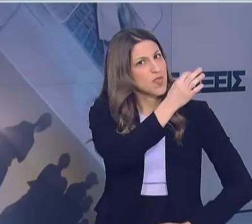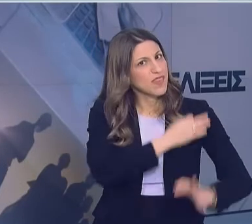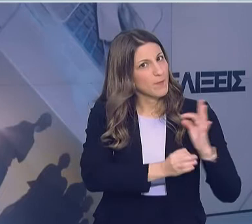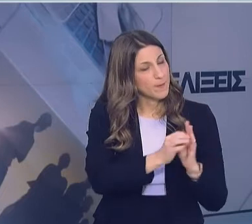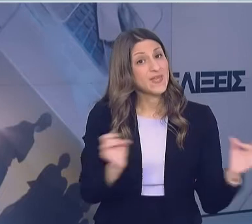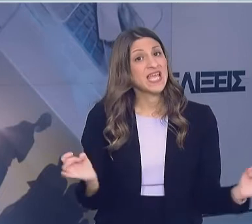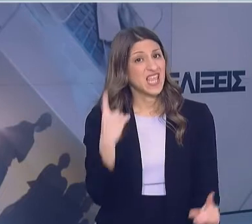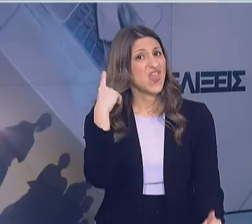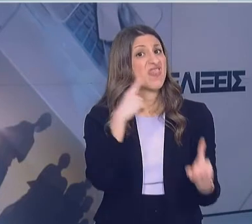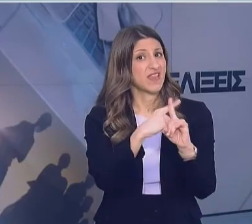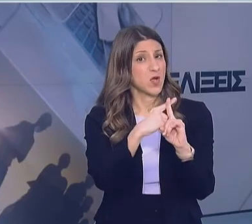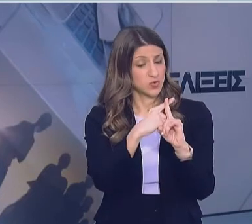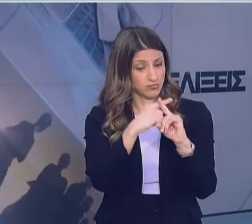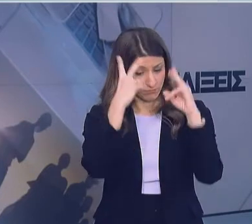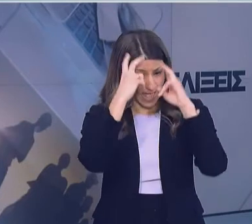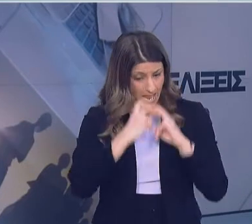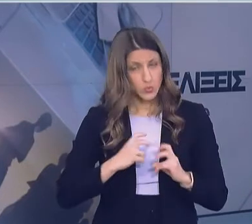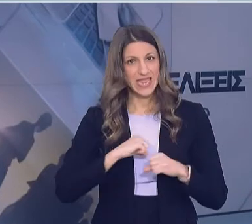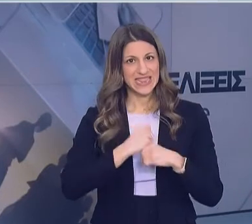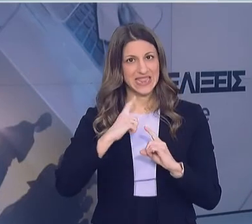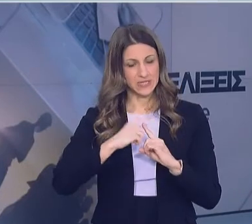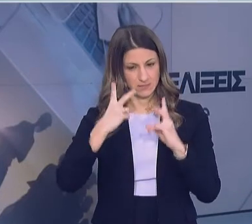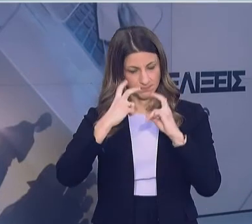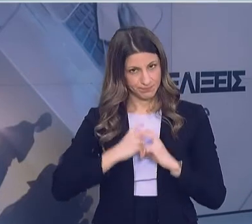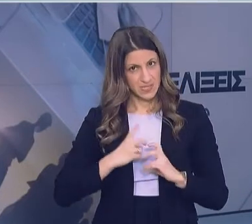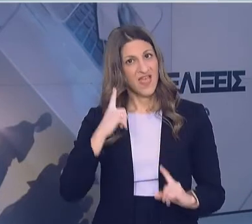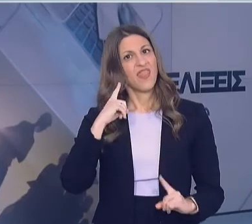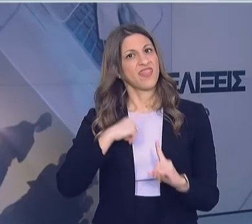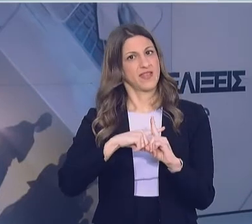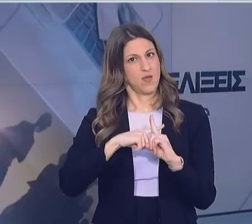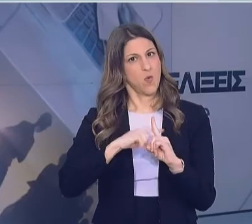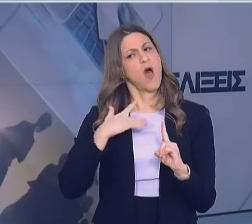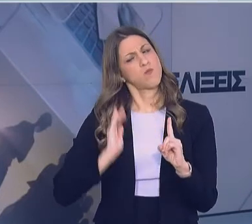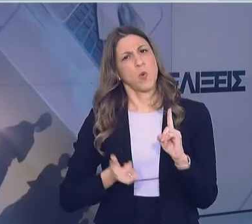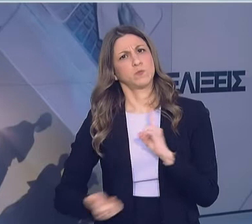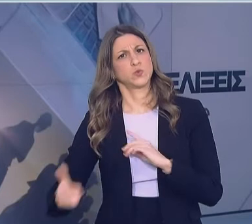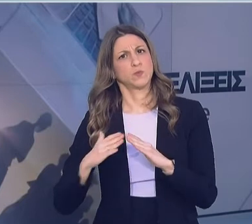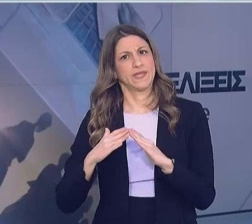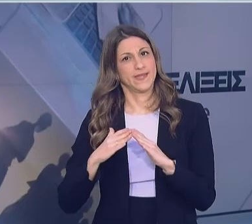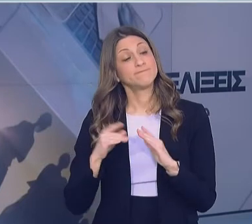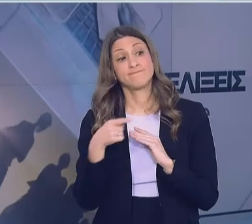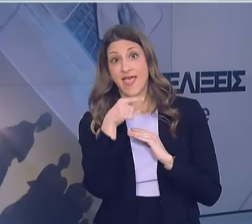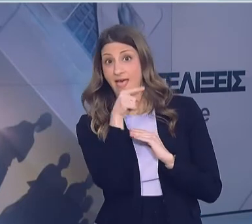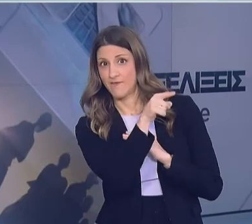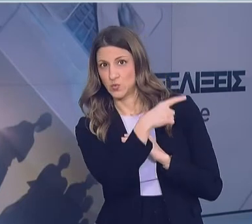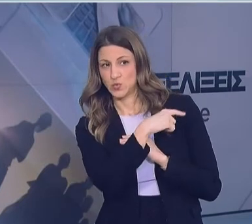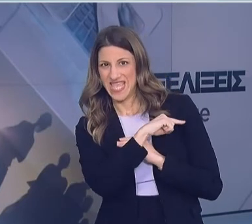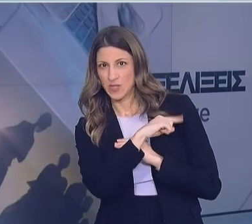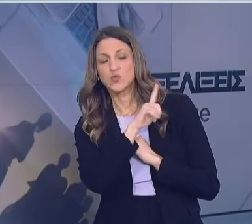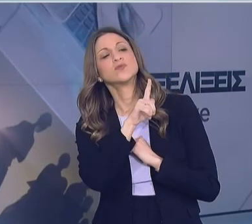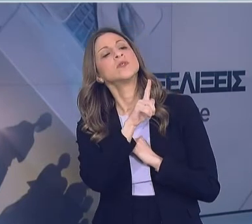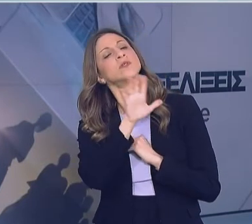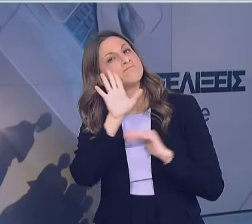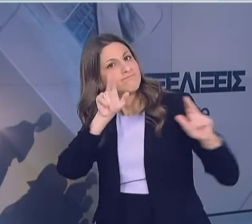θετικοί στο νέο κορονοϊό και μπορούν να επιστρέψουν στο σπίτι τους, θα είναι δυνατή η παρακολούθηση κατοίκων